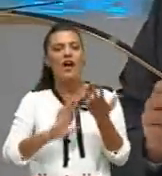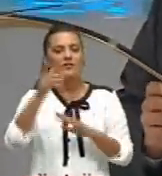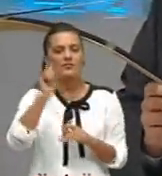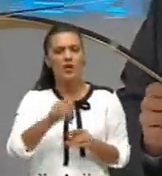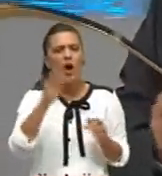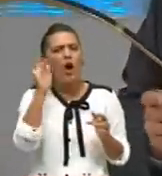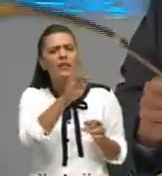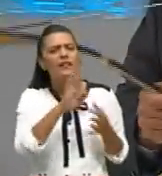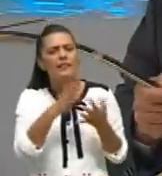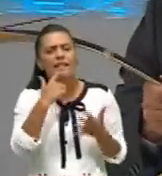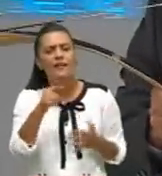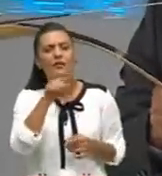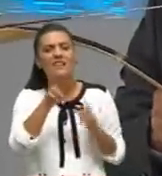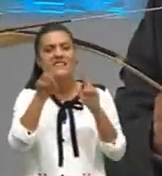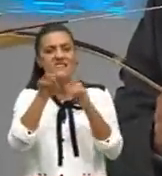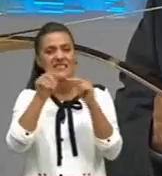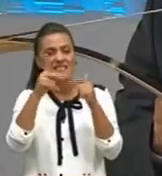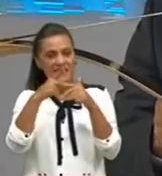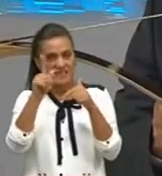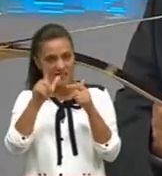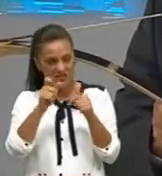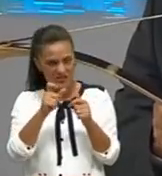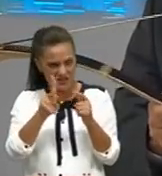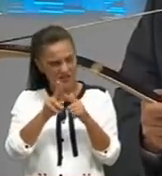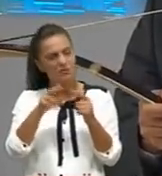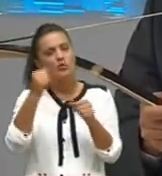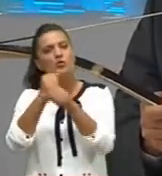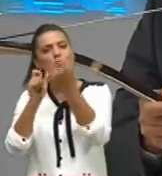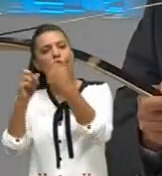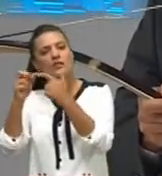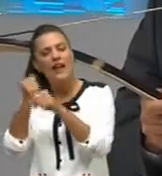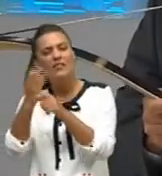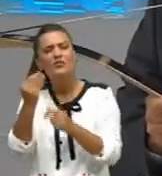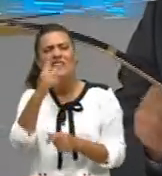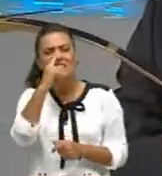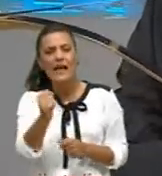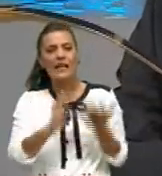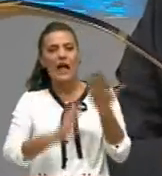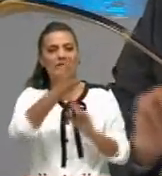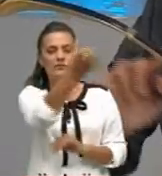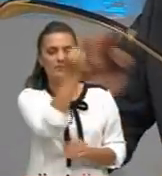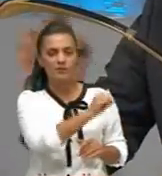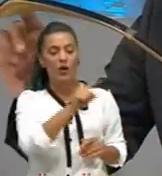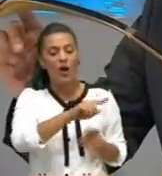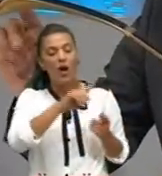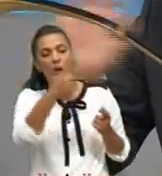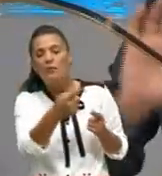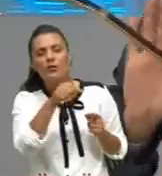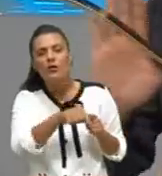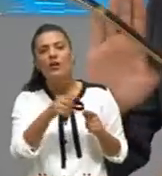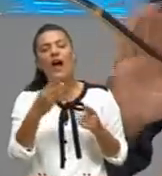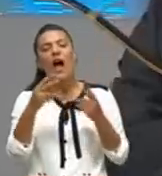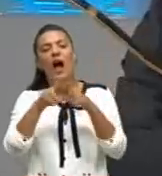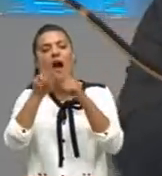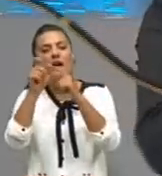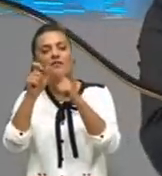ne dediniz? Burası kızılcık. Kızılcık. Gürgen gibi çok sert ağaçlar kullanılır. Burada ise hı-hı. akça ağaç kullanılır.